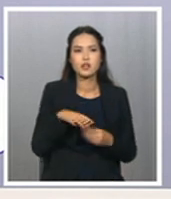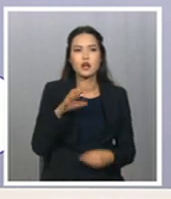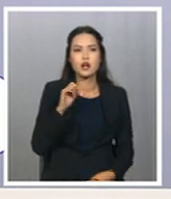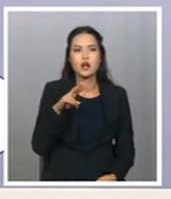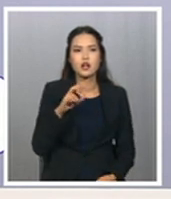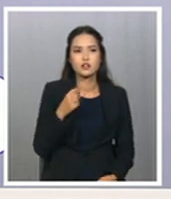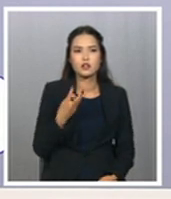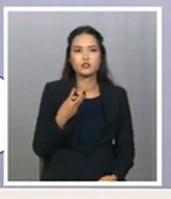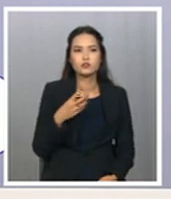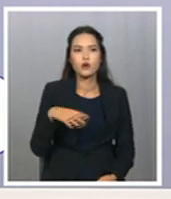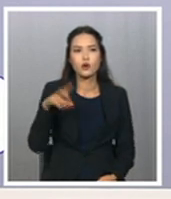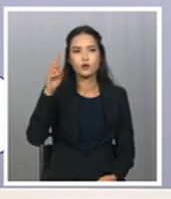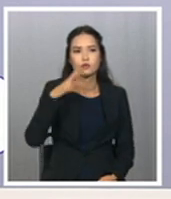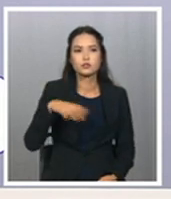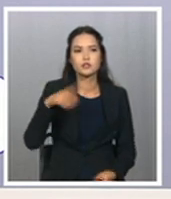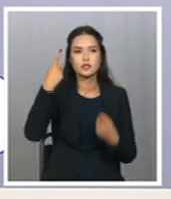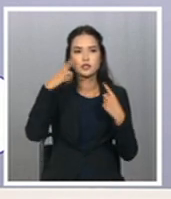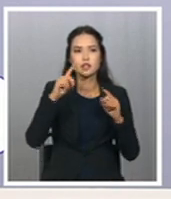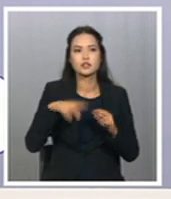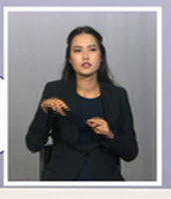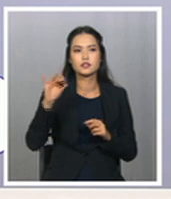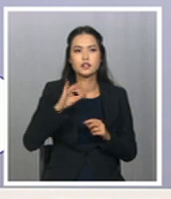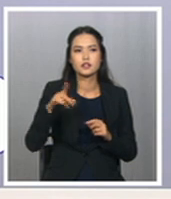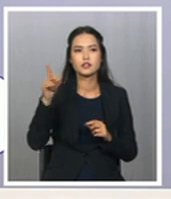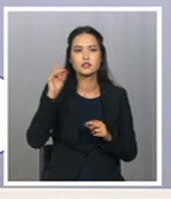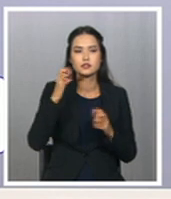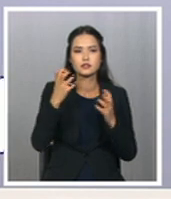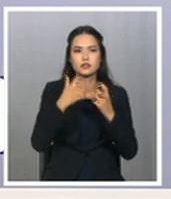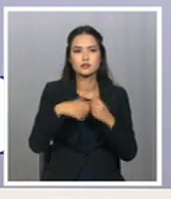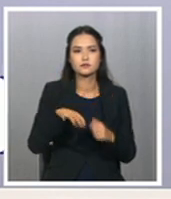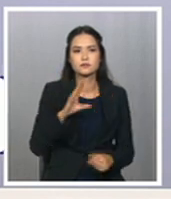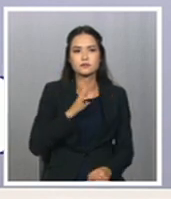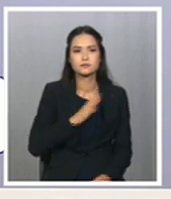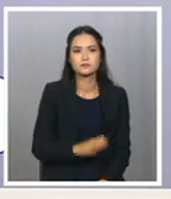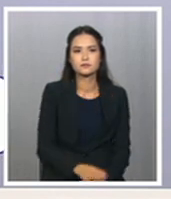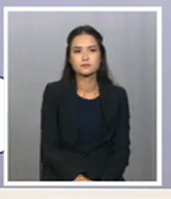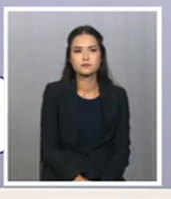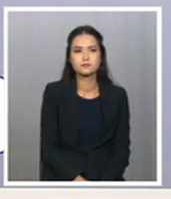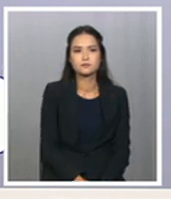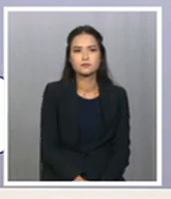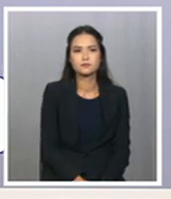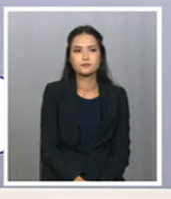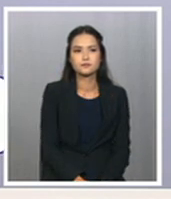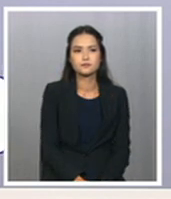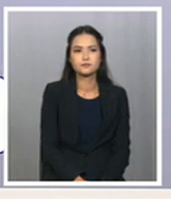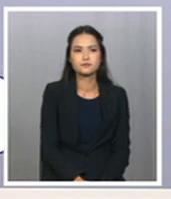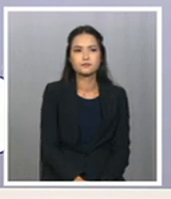алаш ұлттық идеясының тарихи негіздерін анықтадыңыздар.